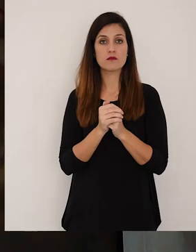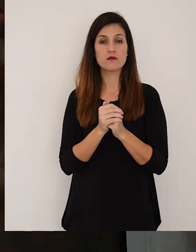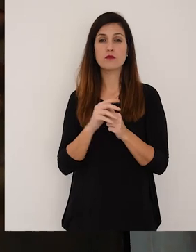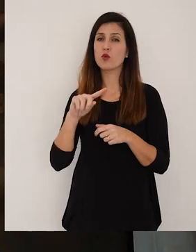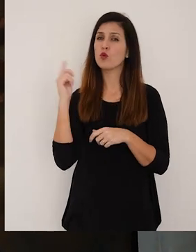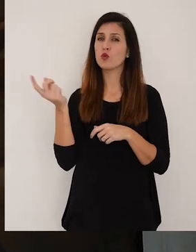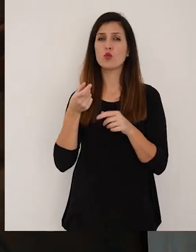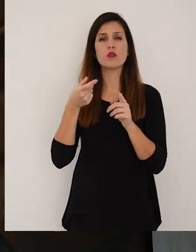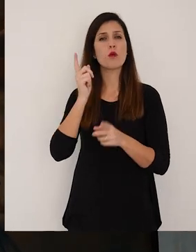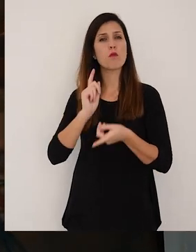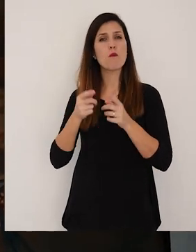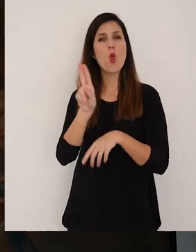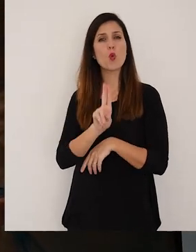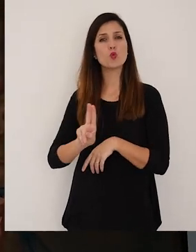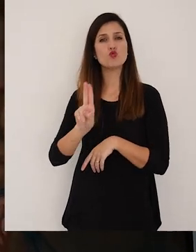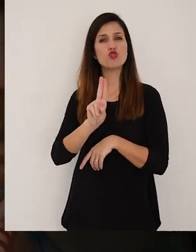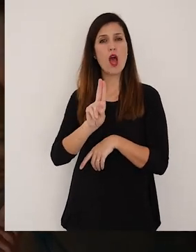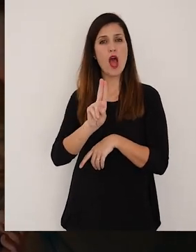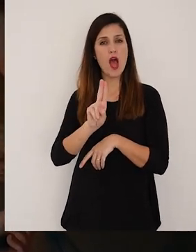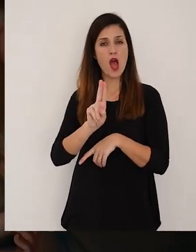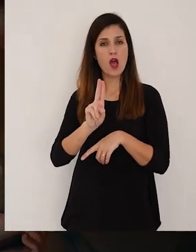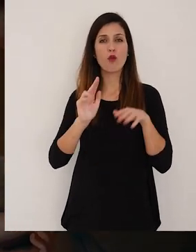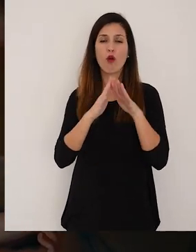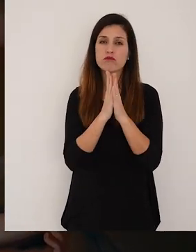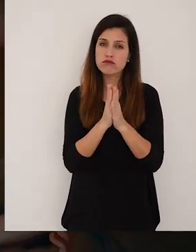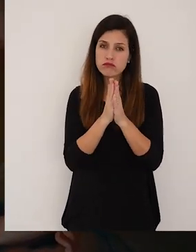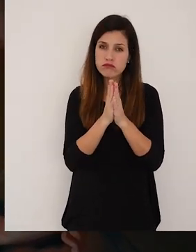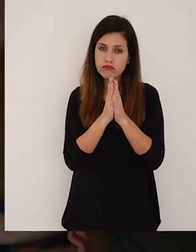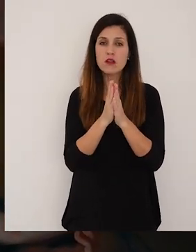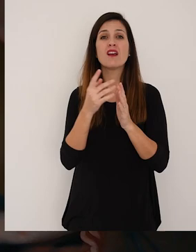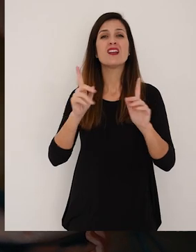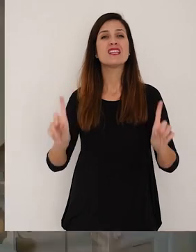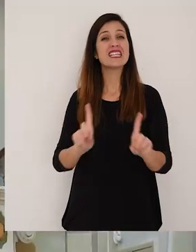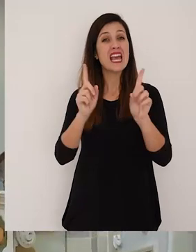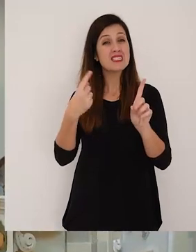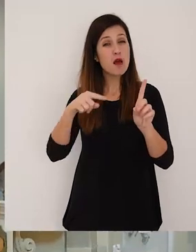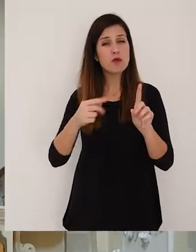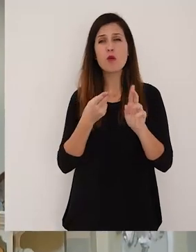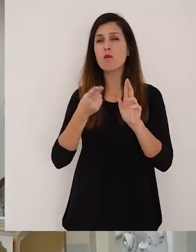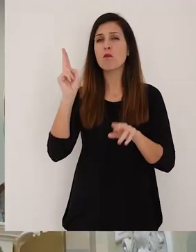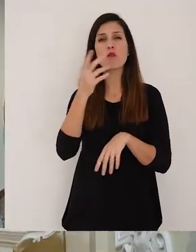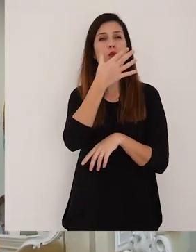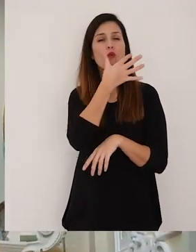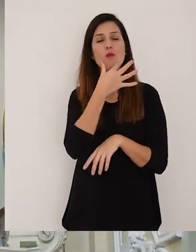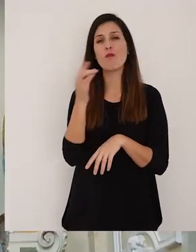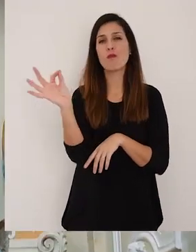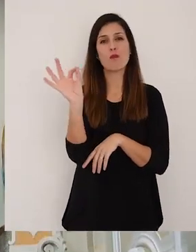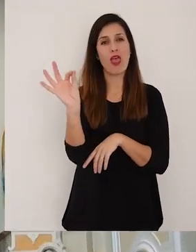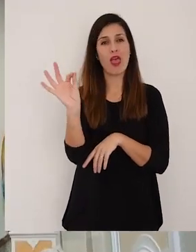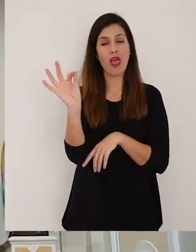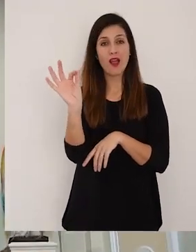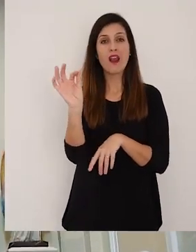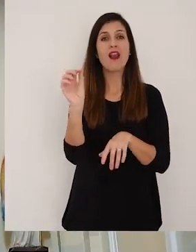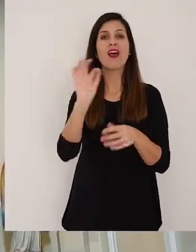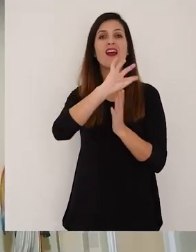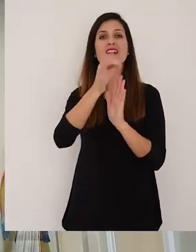Testimonianza della feconda devozione religiosa oggianese, la chiesa parrocchiale si attesta tra le strutture ecclesiastiche più affascinanti del